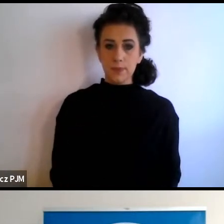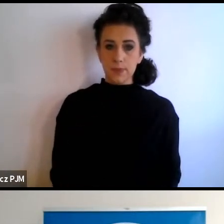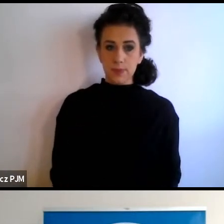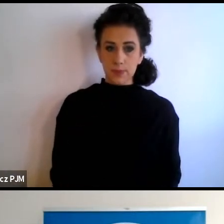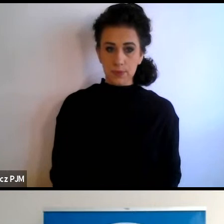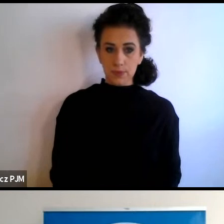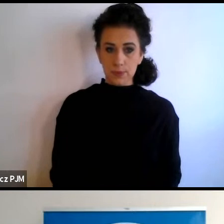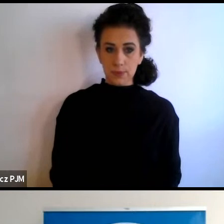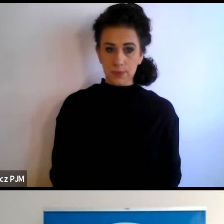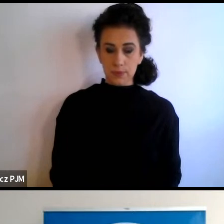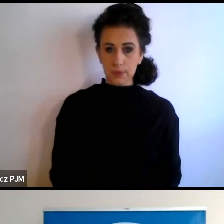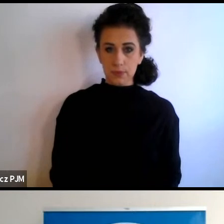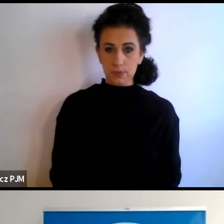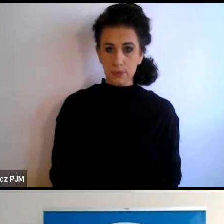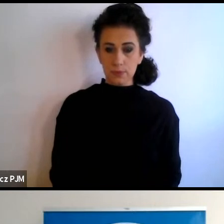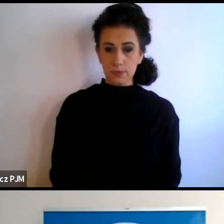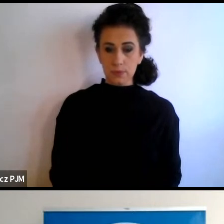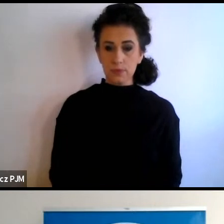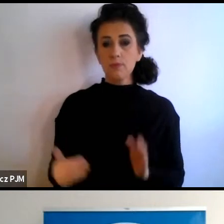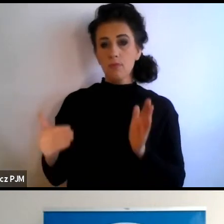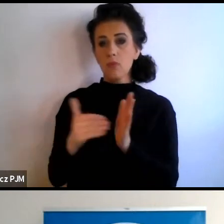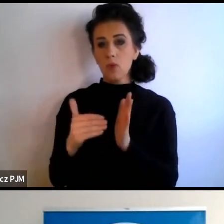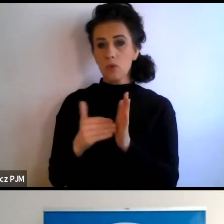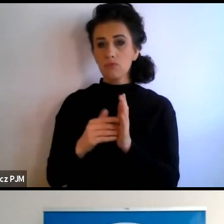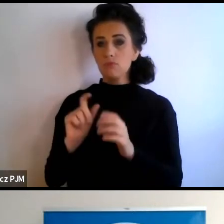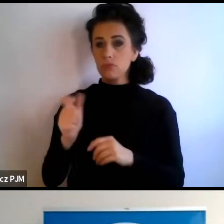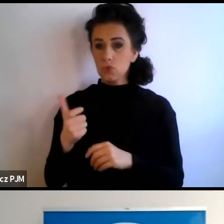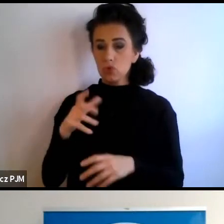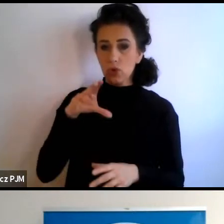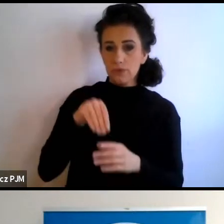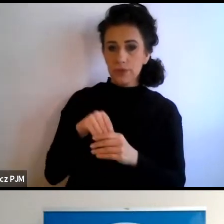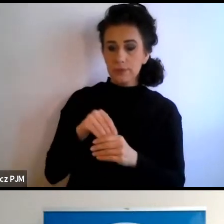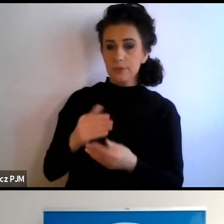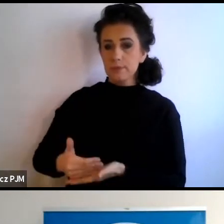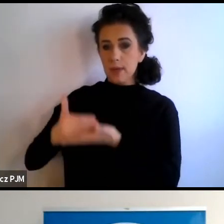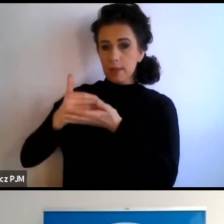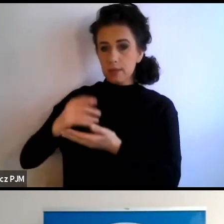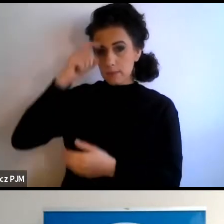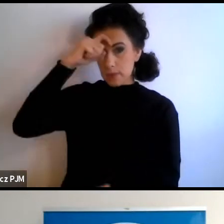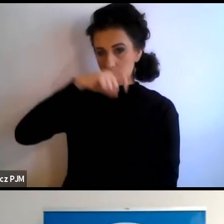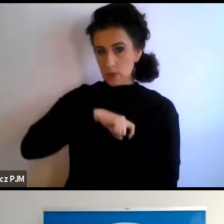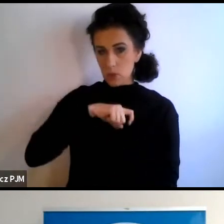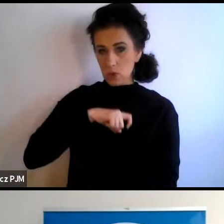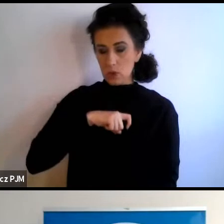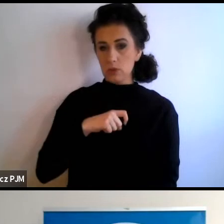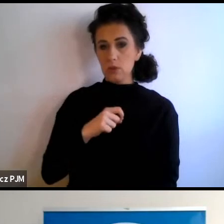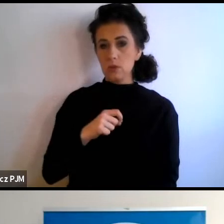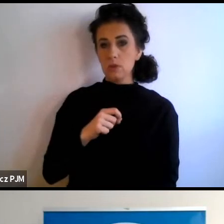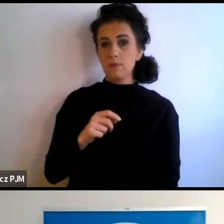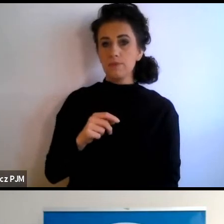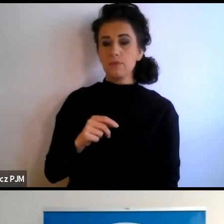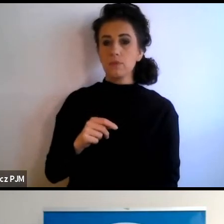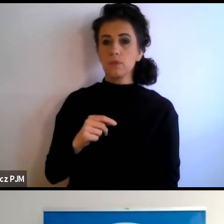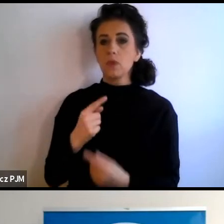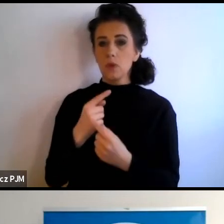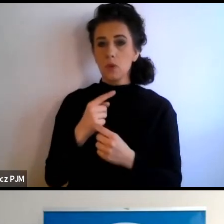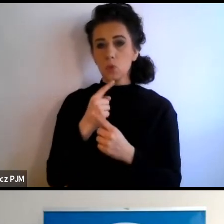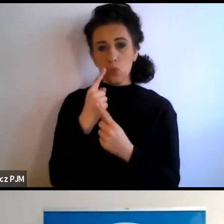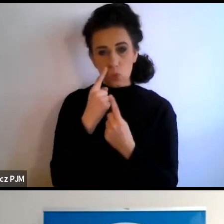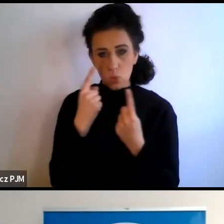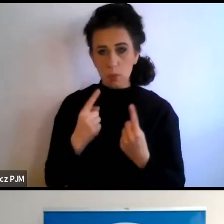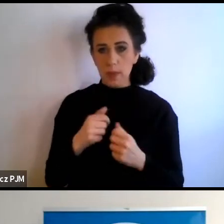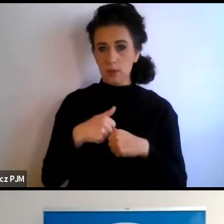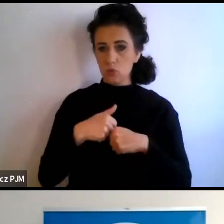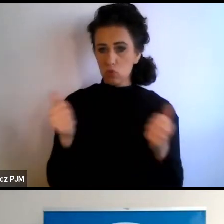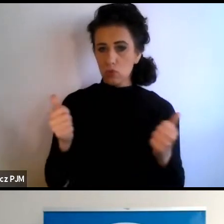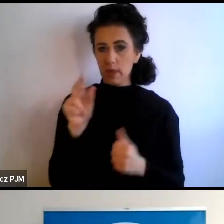co jest potrzebne, czyli wsparcie psychologiczne, superwizja dla asystentów, bo jak gdyby dwie